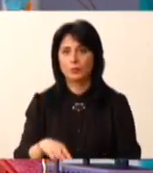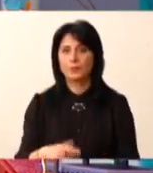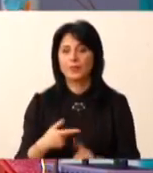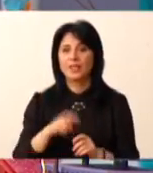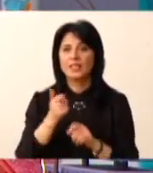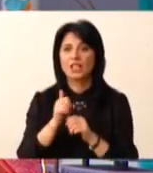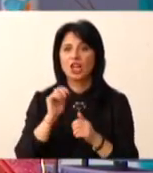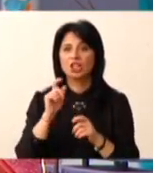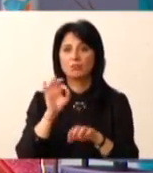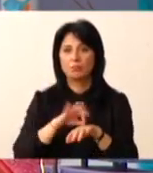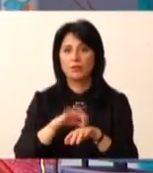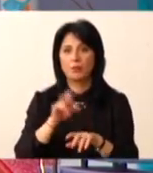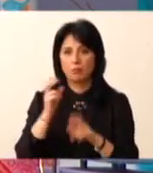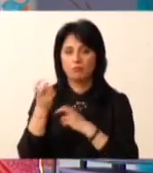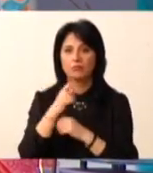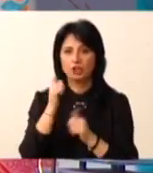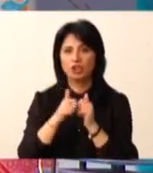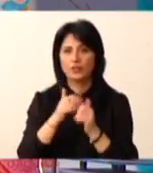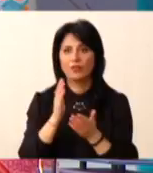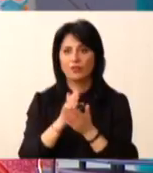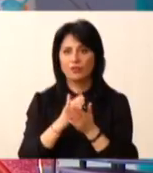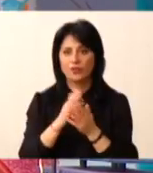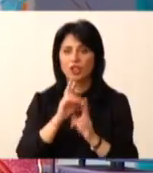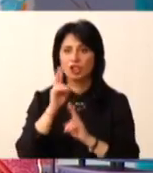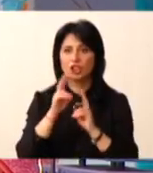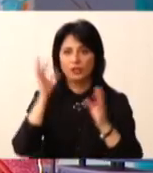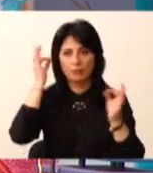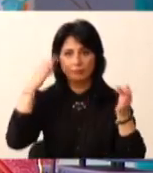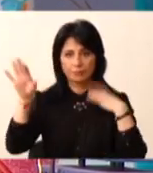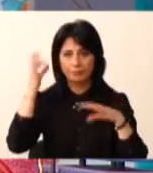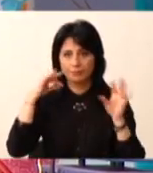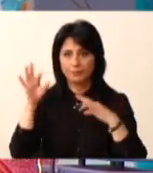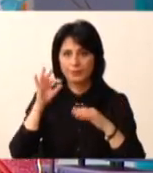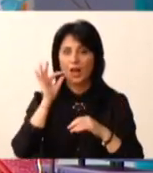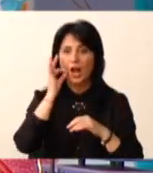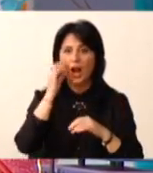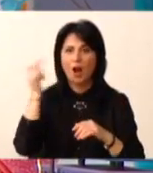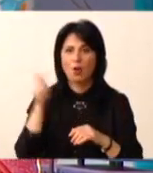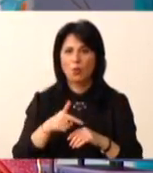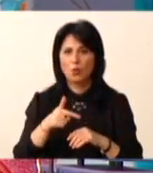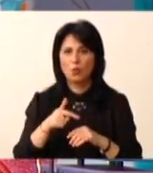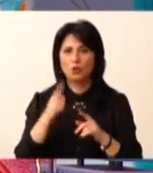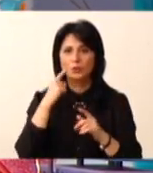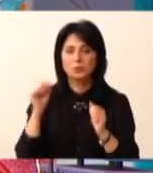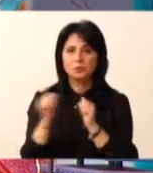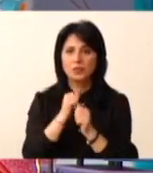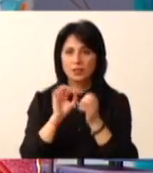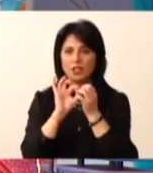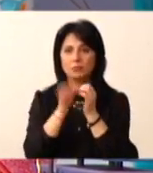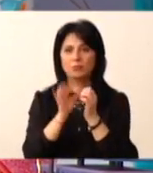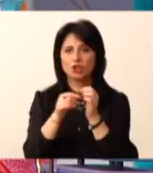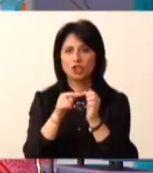რომ ძალიან ხშირად პაციენტები მოდიან ჩვენთან ჩივილებით თმის ვენაზე, კანის გაუხეშებაზე,